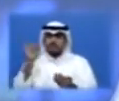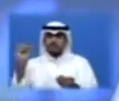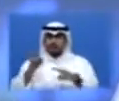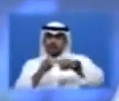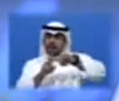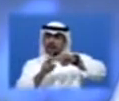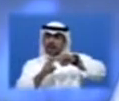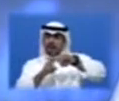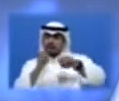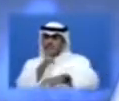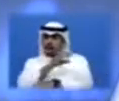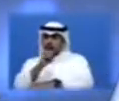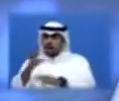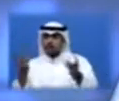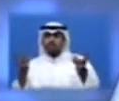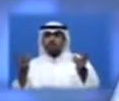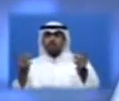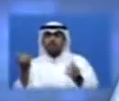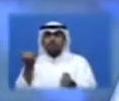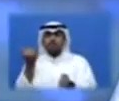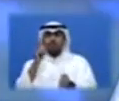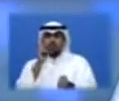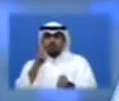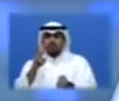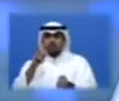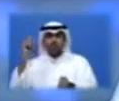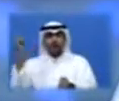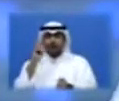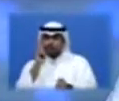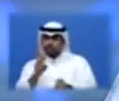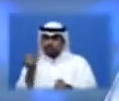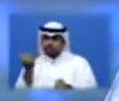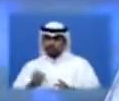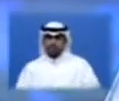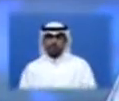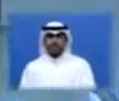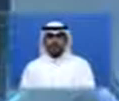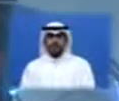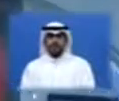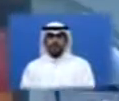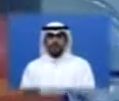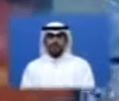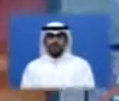معروضات علمية من مختلف دول العالم السباقة في هذا المجال.